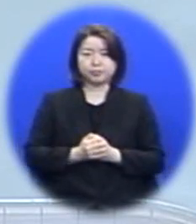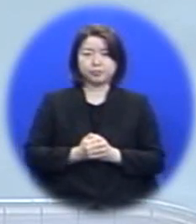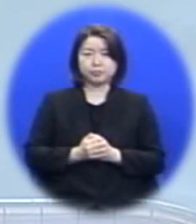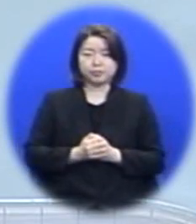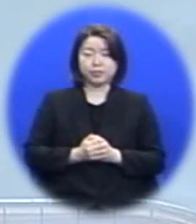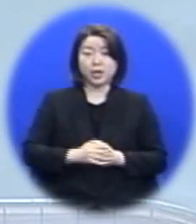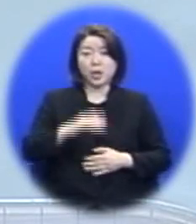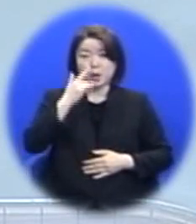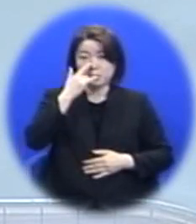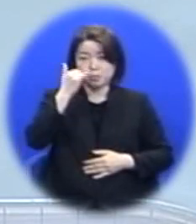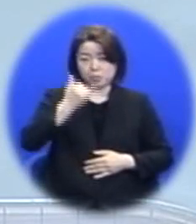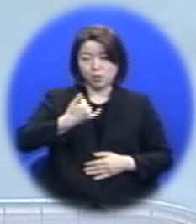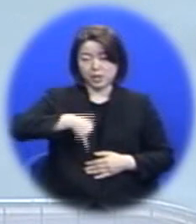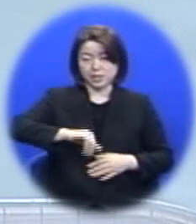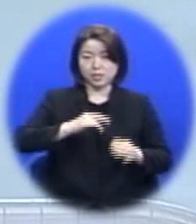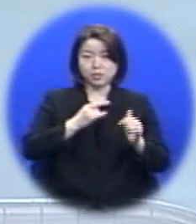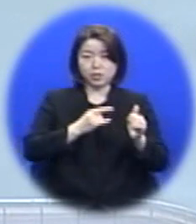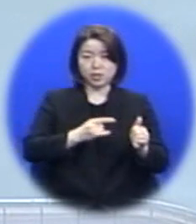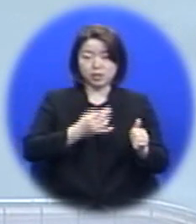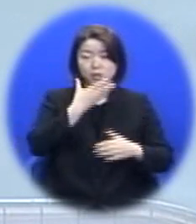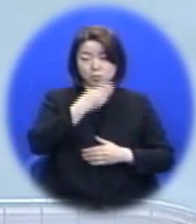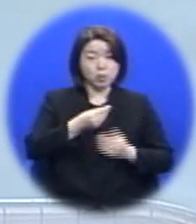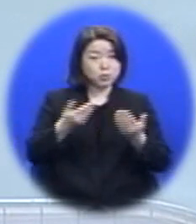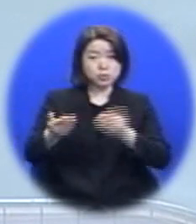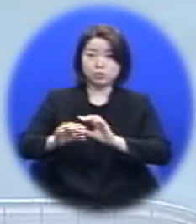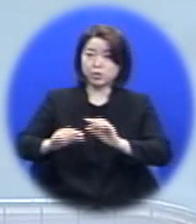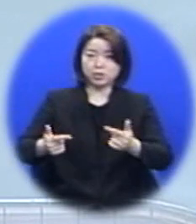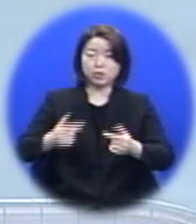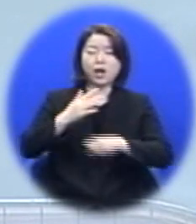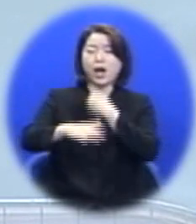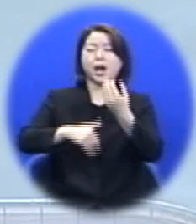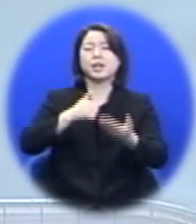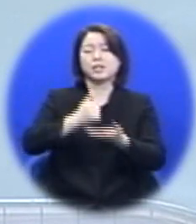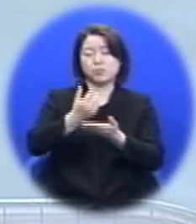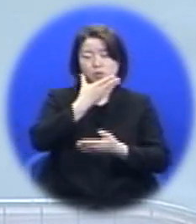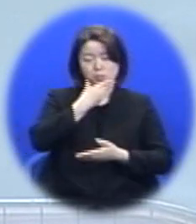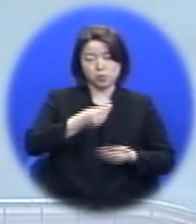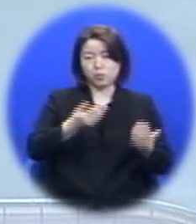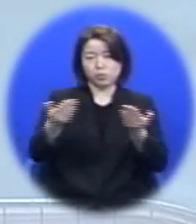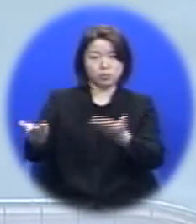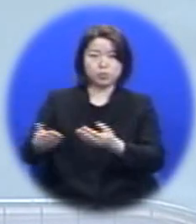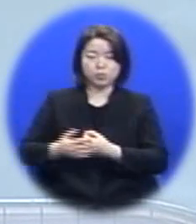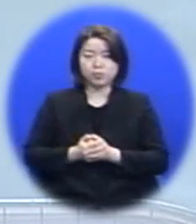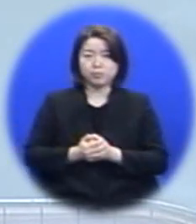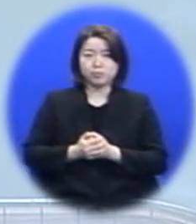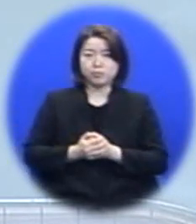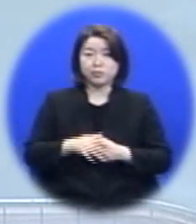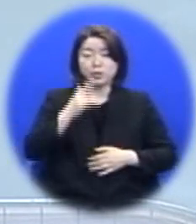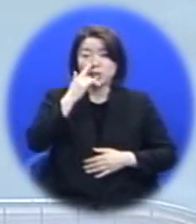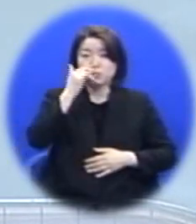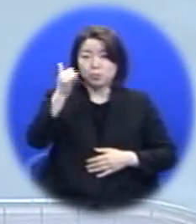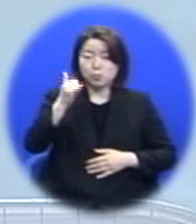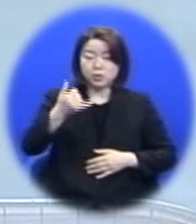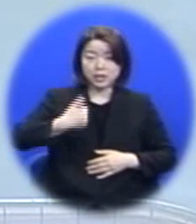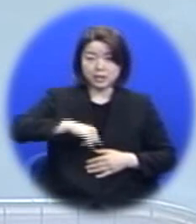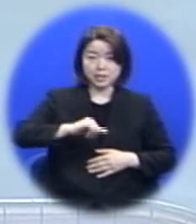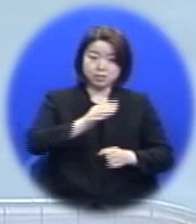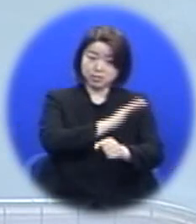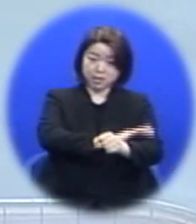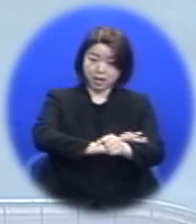자, 부모가 자녀에게 복을 주는 거 아닙니다. 하나님이 복을 주세요. 부모가 자녀들이 잘하니까 좋은